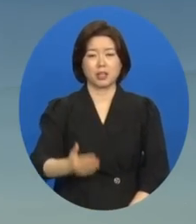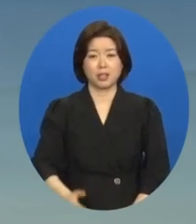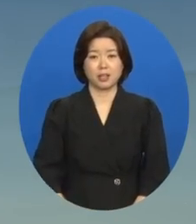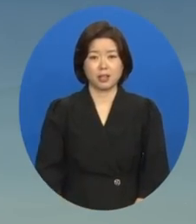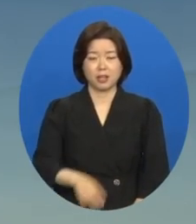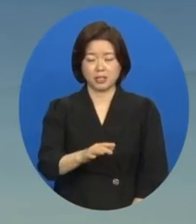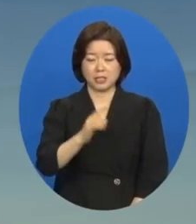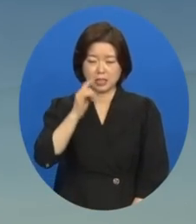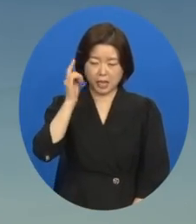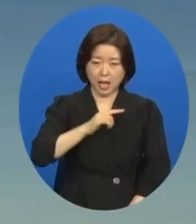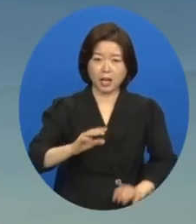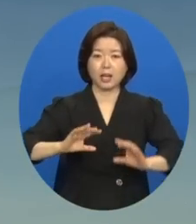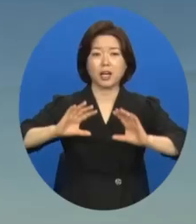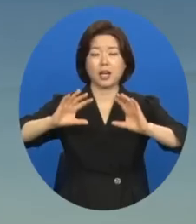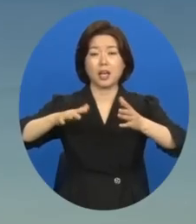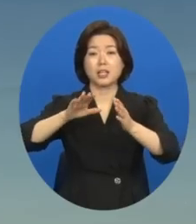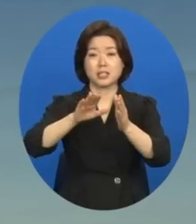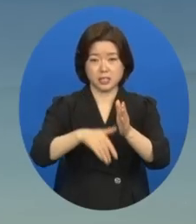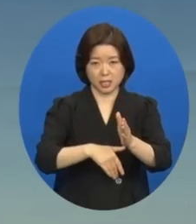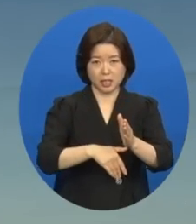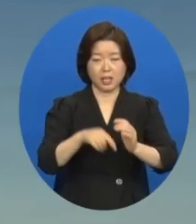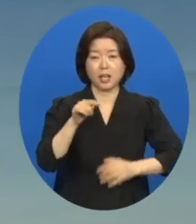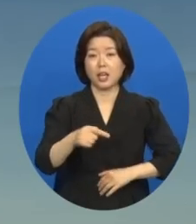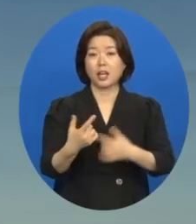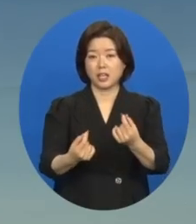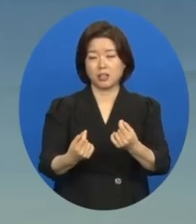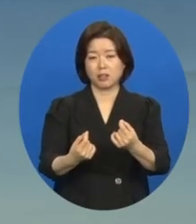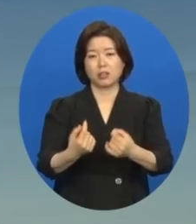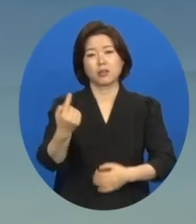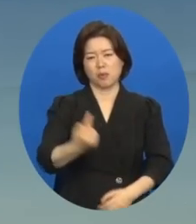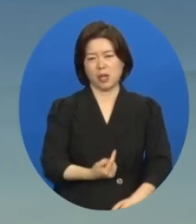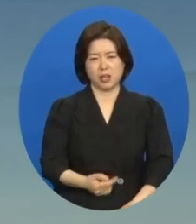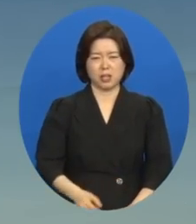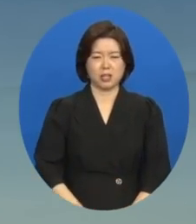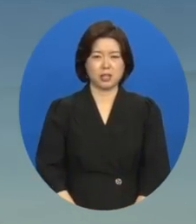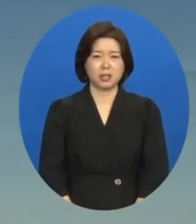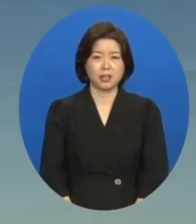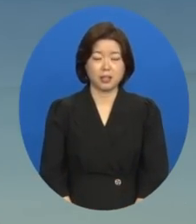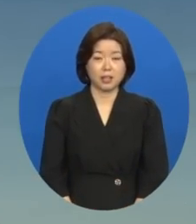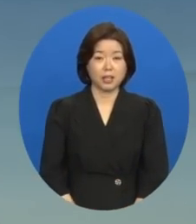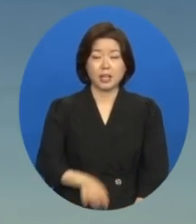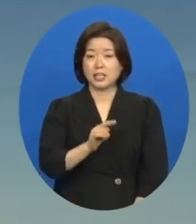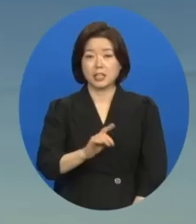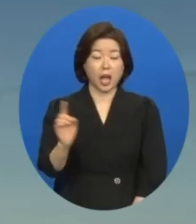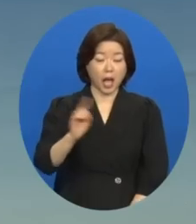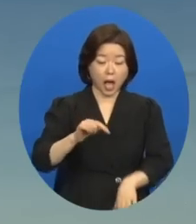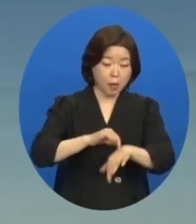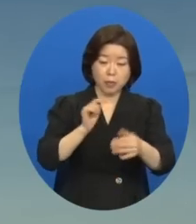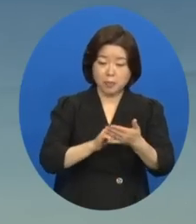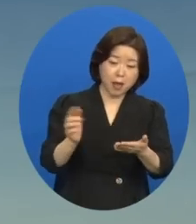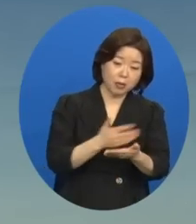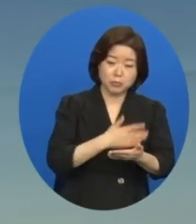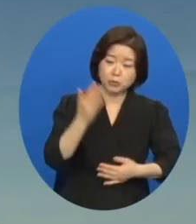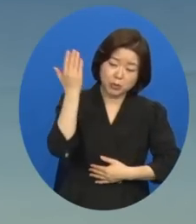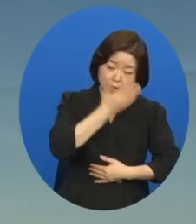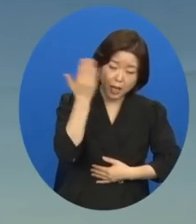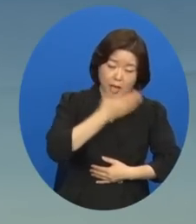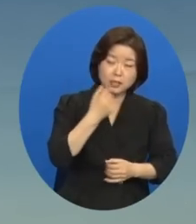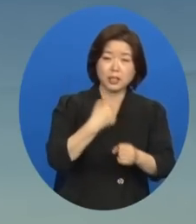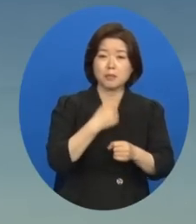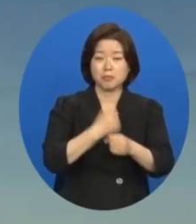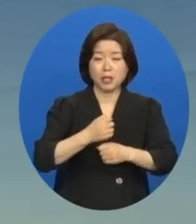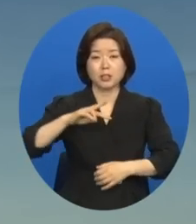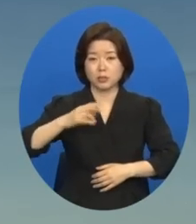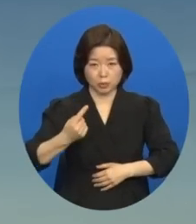이 악한 세대가 또한 이렇게 되리라. 여러분, 우리가 아무리 마음을 많이 비워도요, 아무리